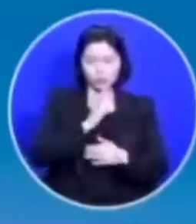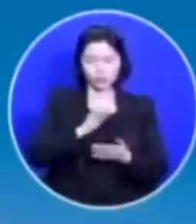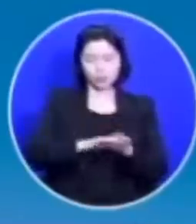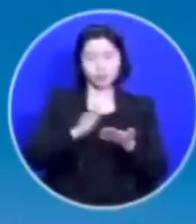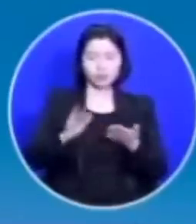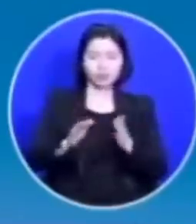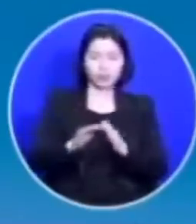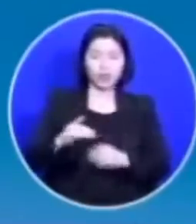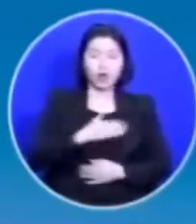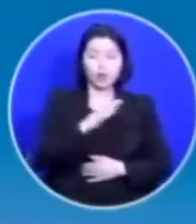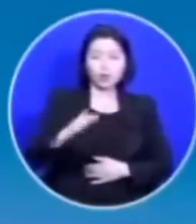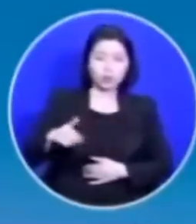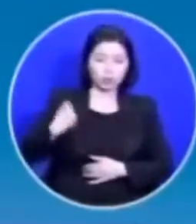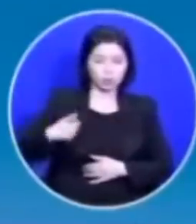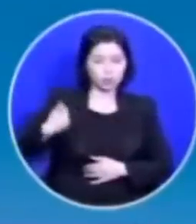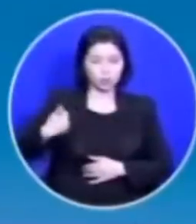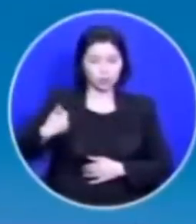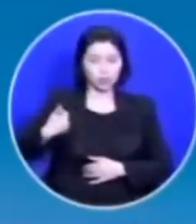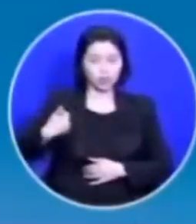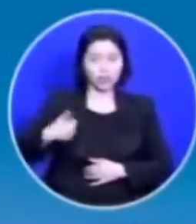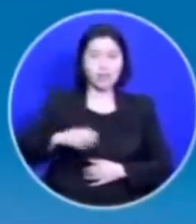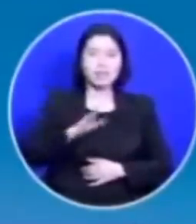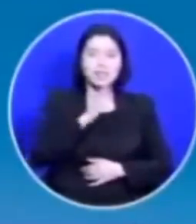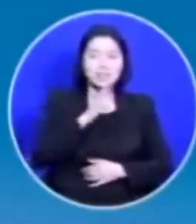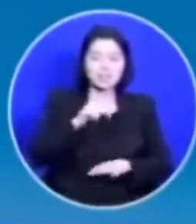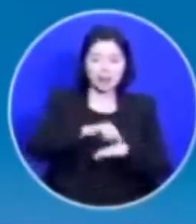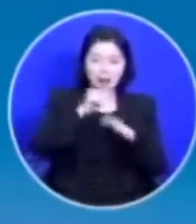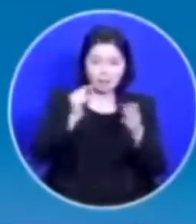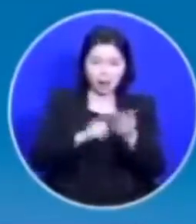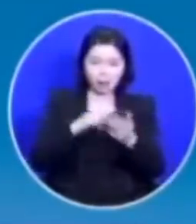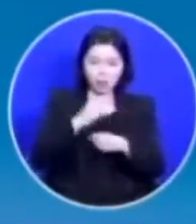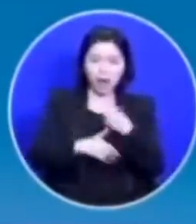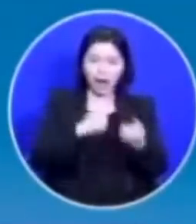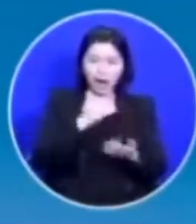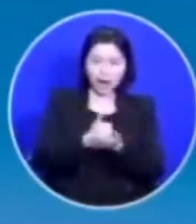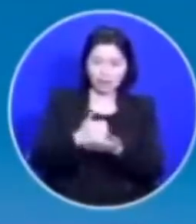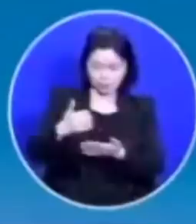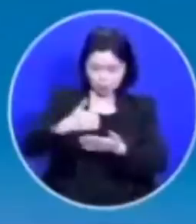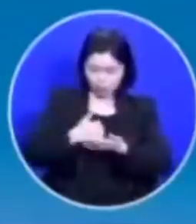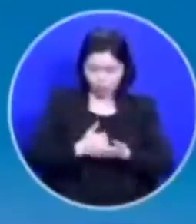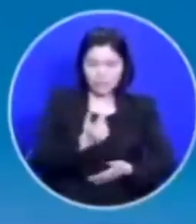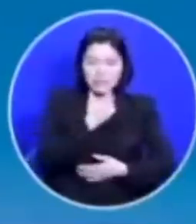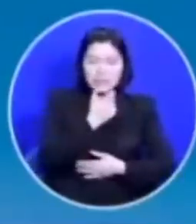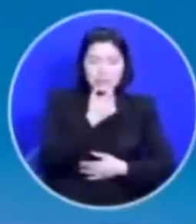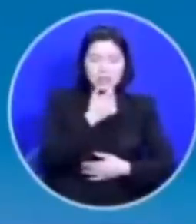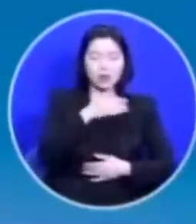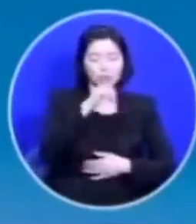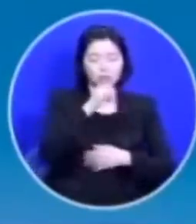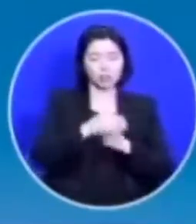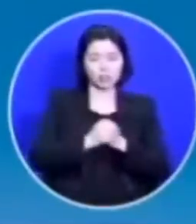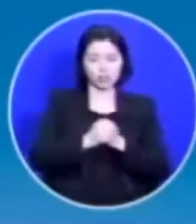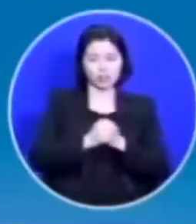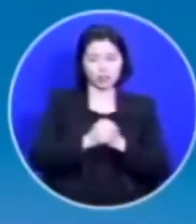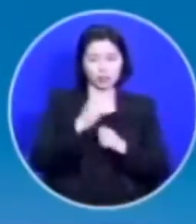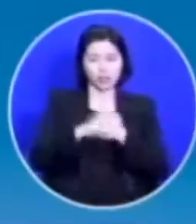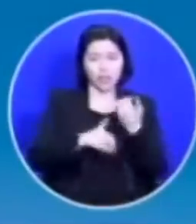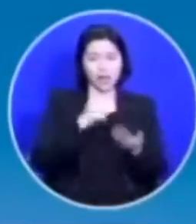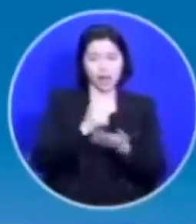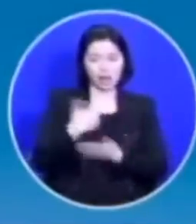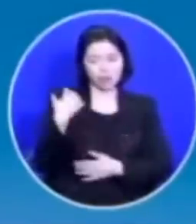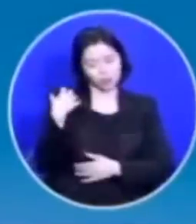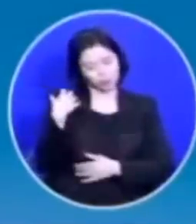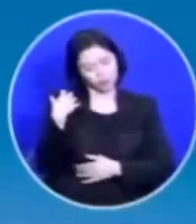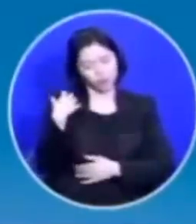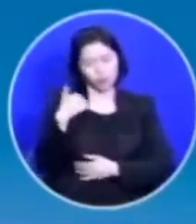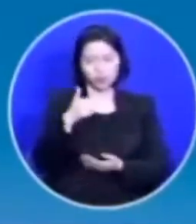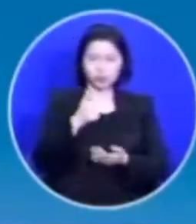우리가 우리도 모르게 사실 마음으로 하나님 모시기를 싫어하고 있습니다 하나님이 부담스러운